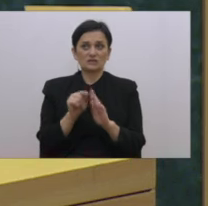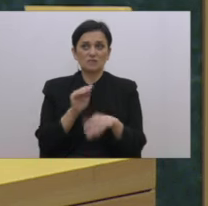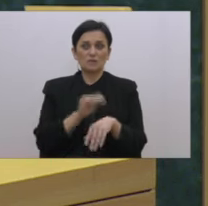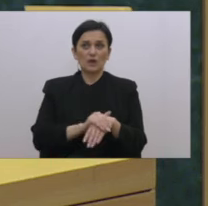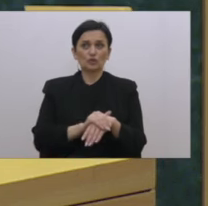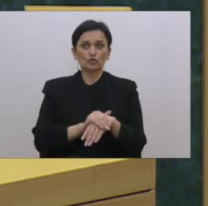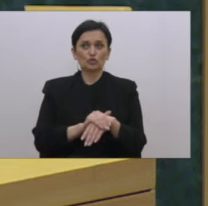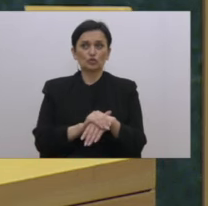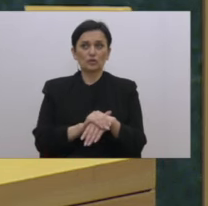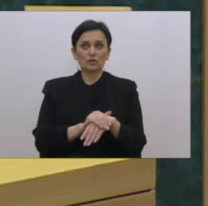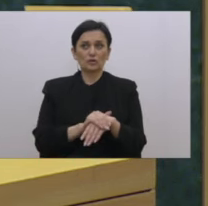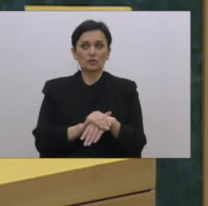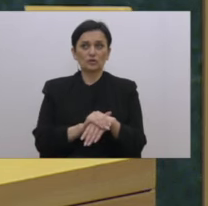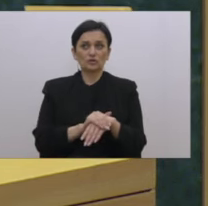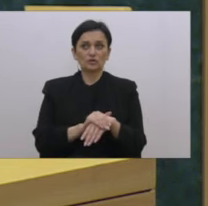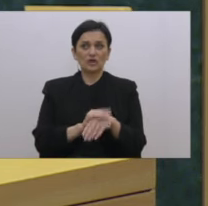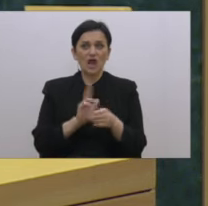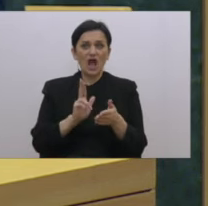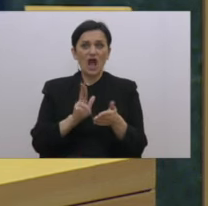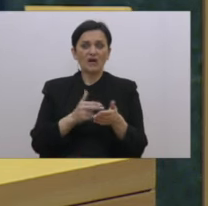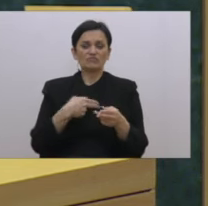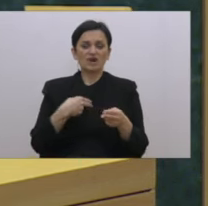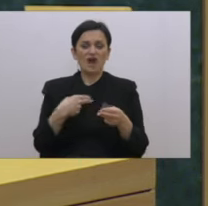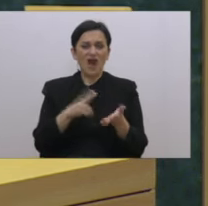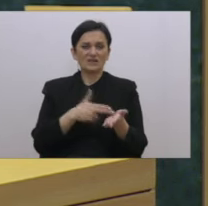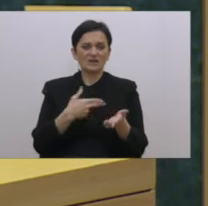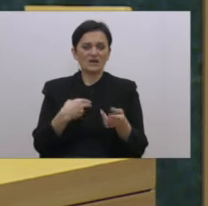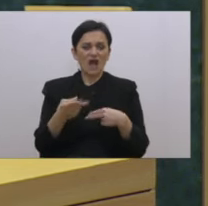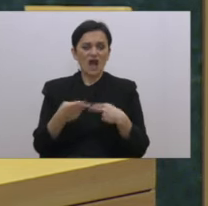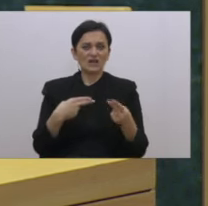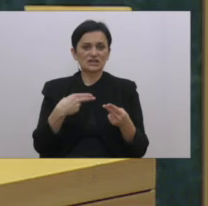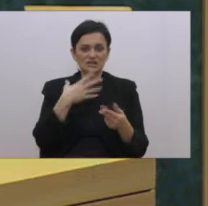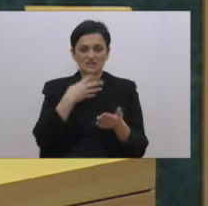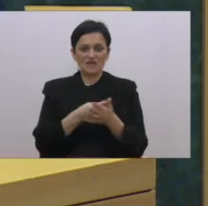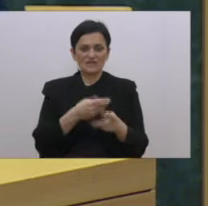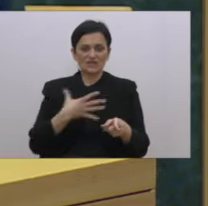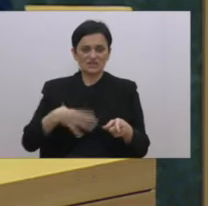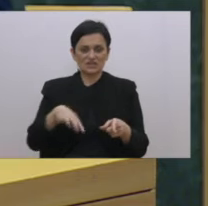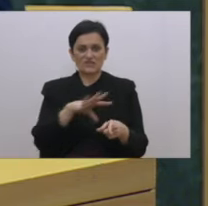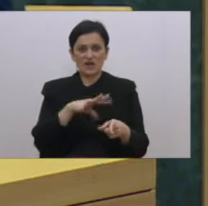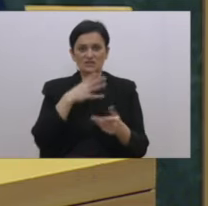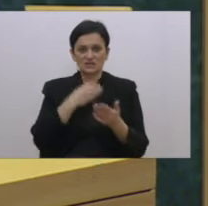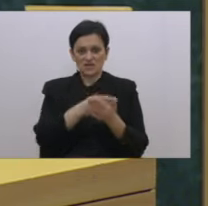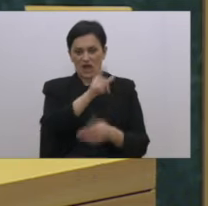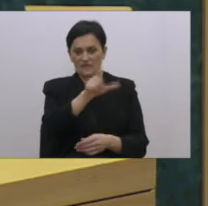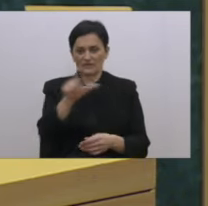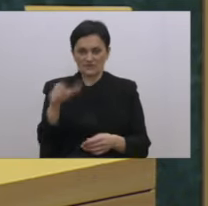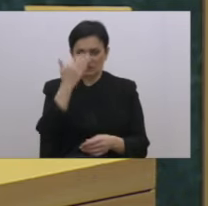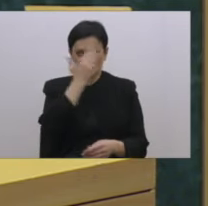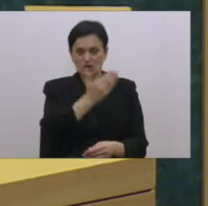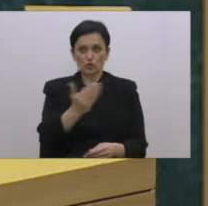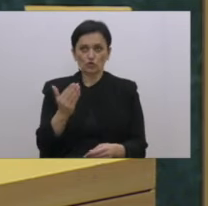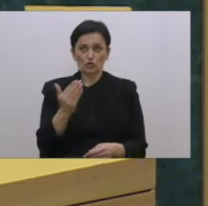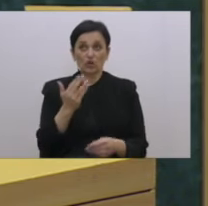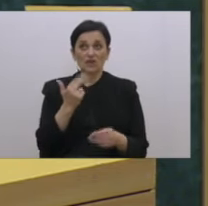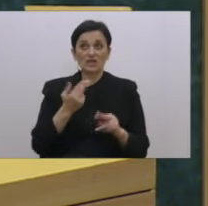ფაქტიურად ანგარიში გაუსწორა თავის ქვეყანას და თავის ხალხს, საზოგადოებას,